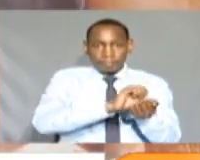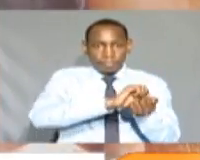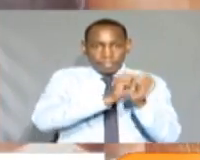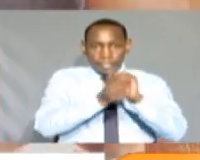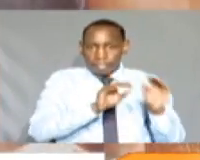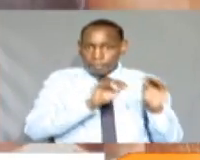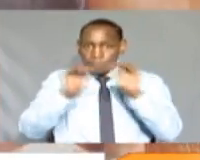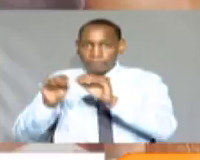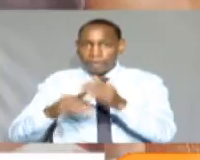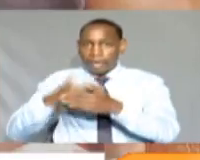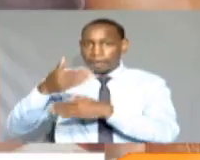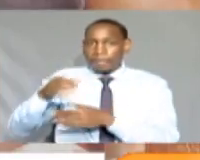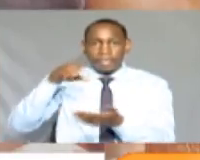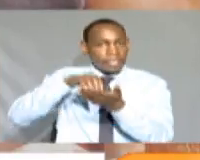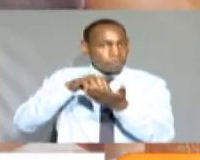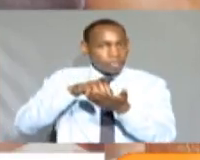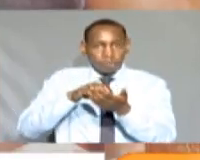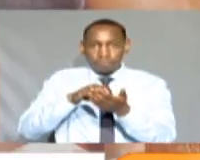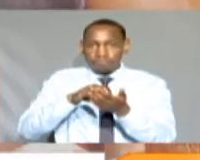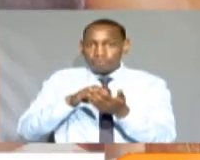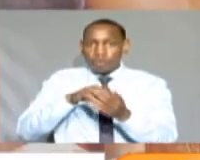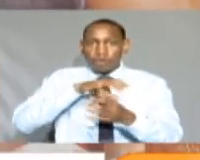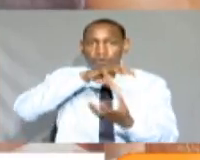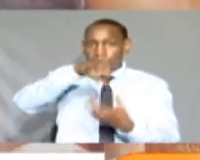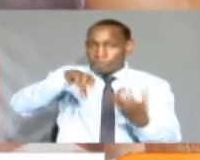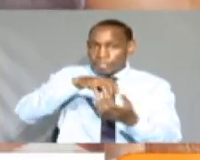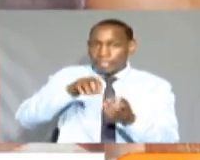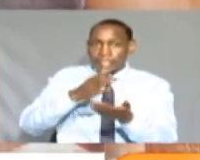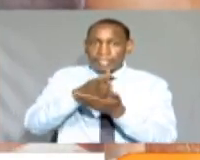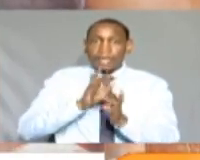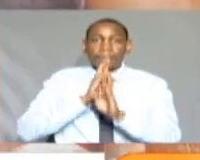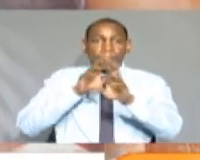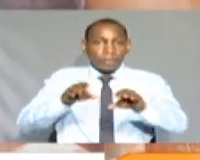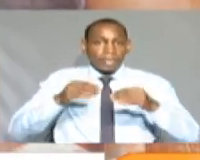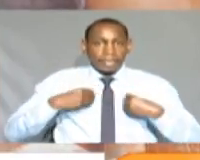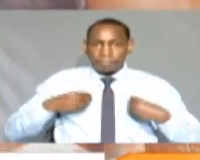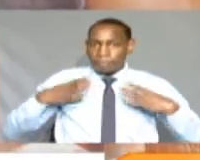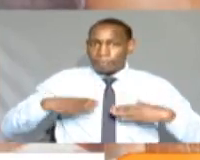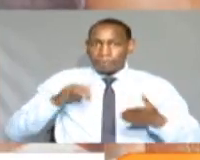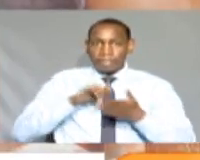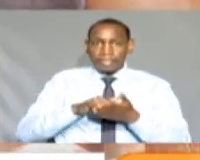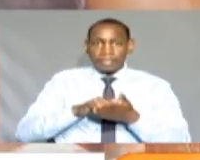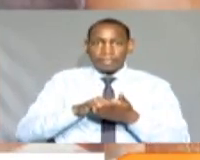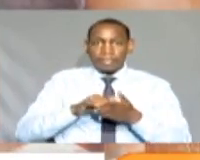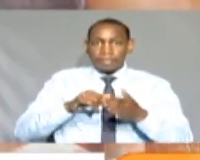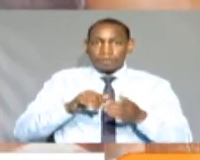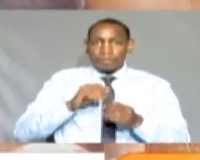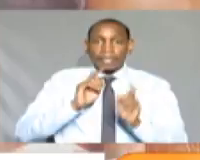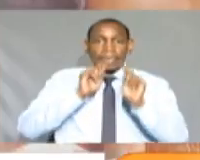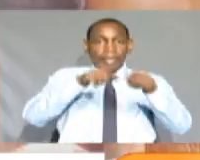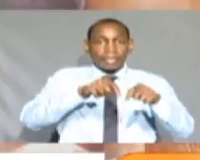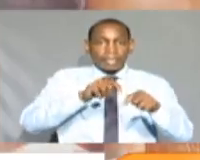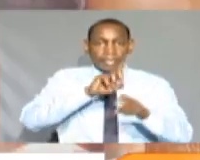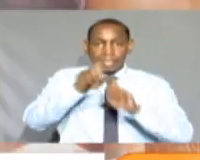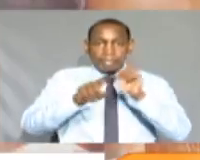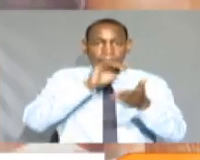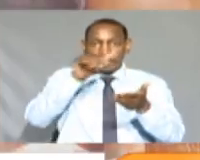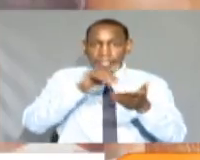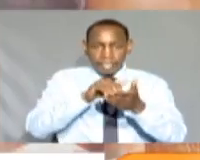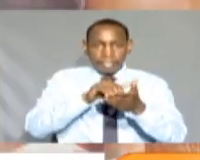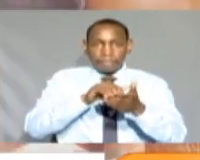wamebadilishwa baada ya kupatikana katika hali tatanishi, baadhi yao wakiripotiwa kuwaruhusu watu wasiokubaliwa katika vituo vya